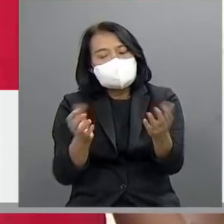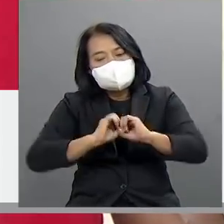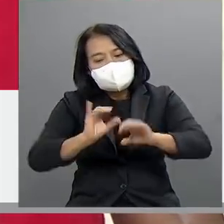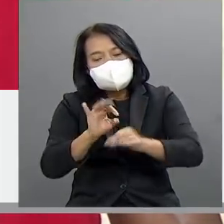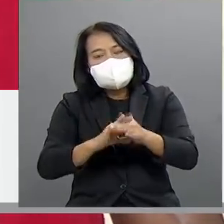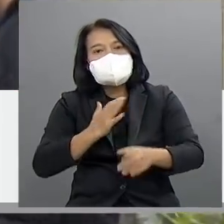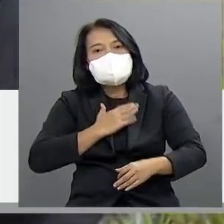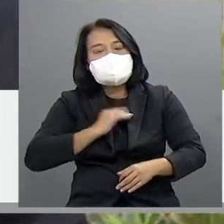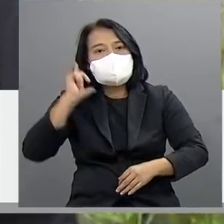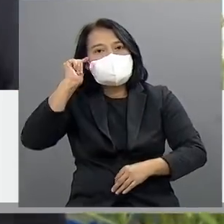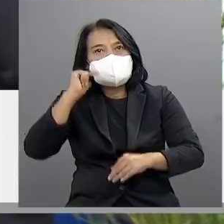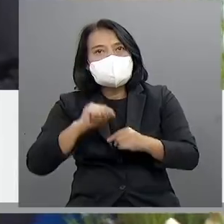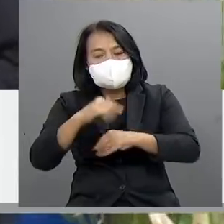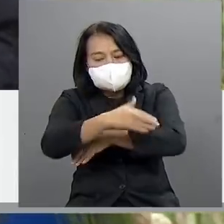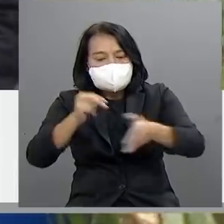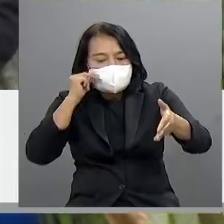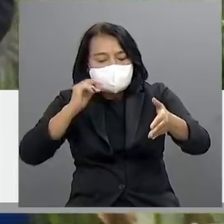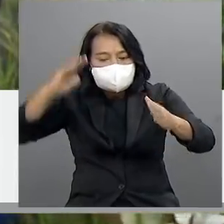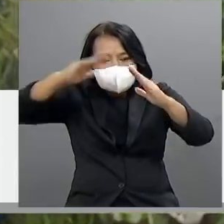น้ำแบบไม่มีหลังคาคุมมาตลอดค่ะ